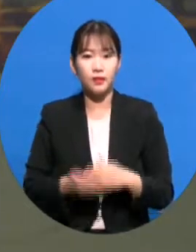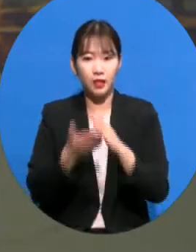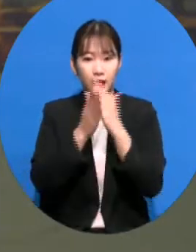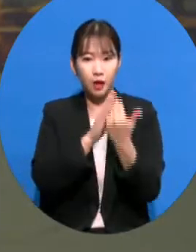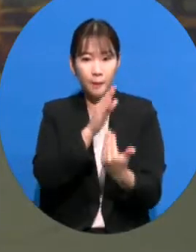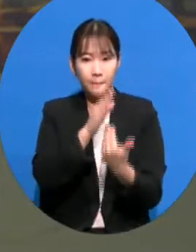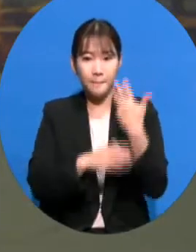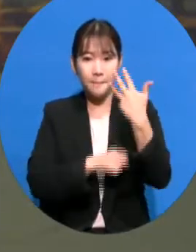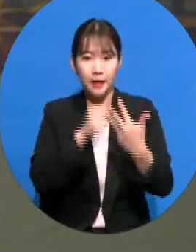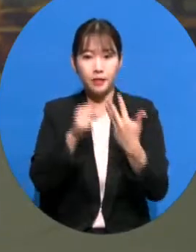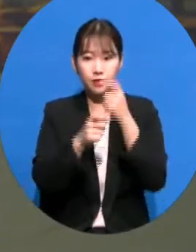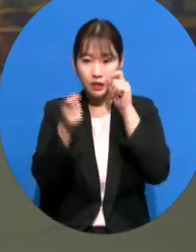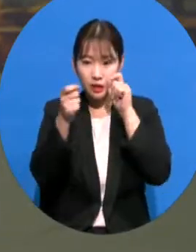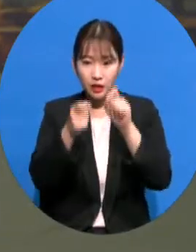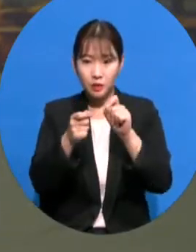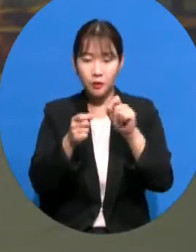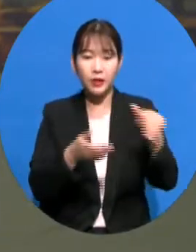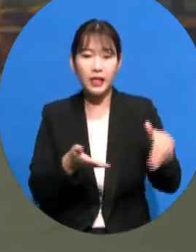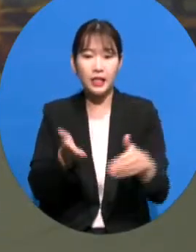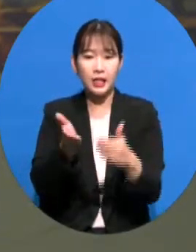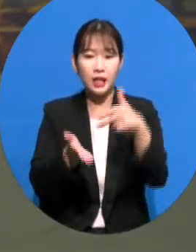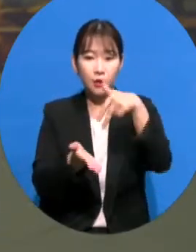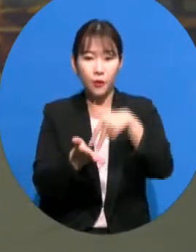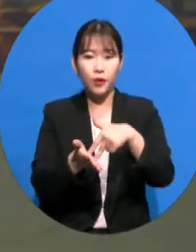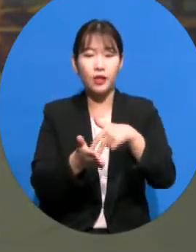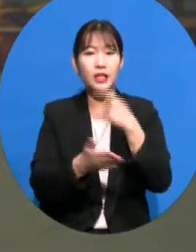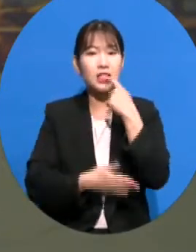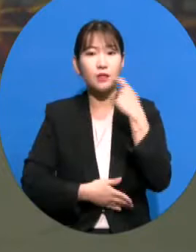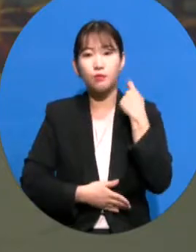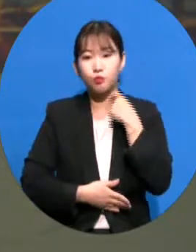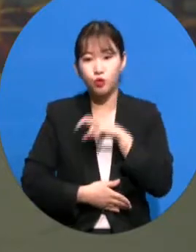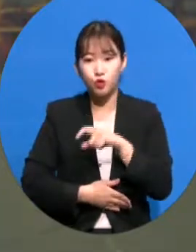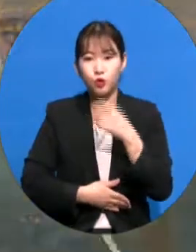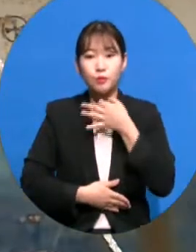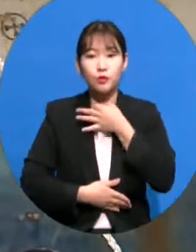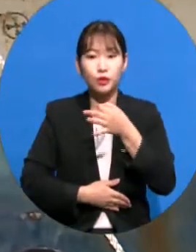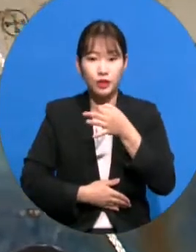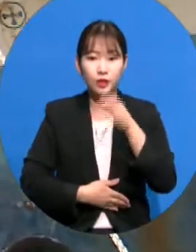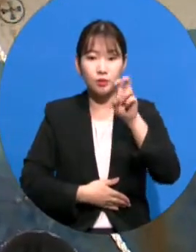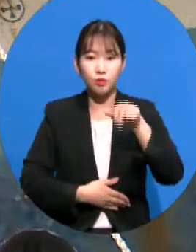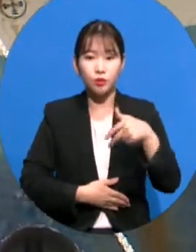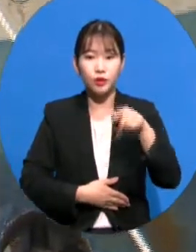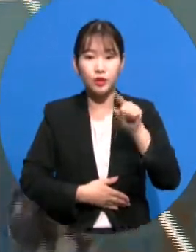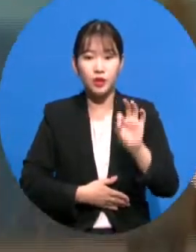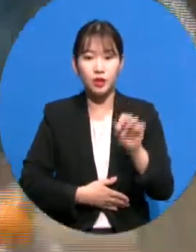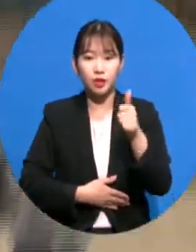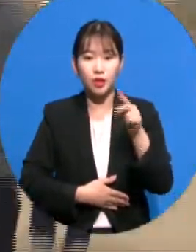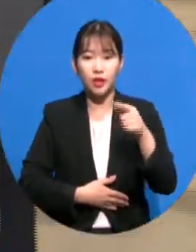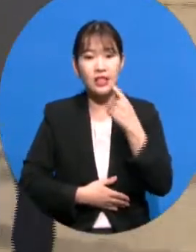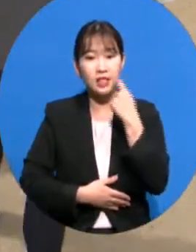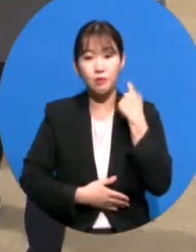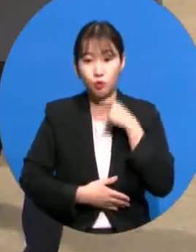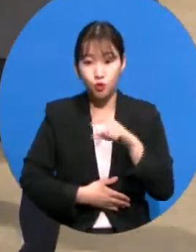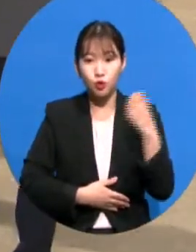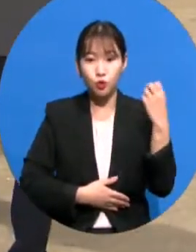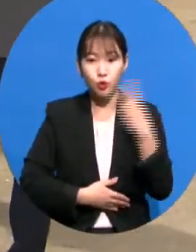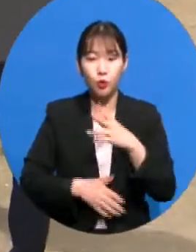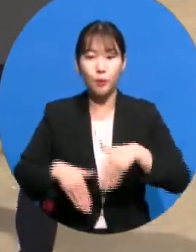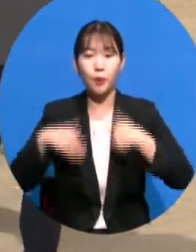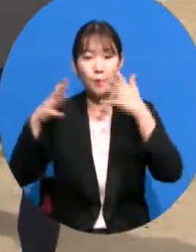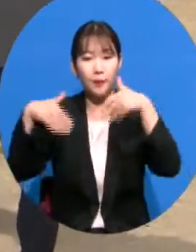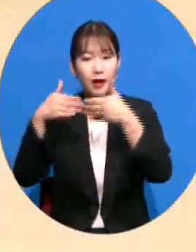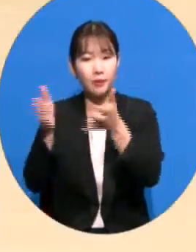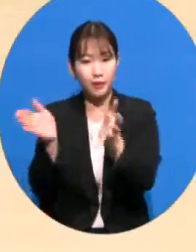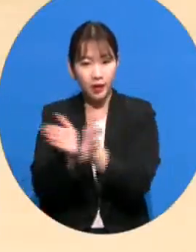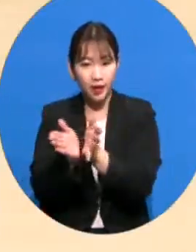세월호 참사 8주기를 앞두고 길 위의 신부로 불리는 원로 사제 문정현 신부와 봄바람 순례단이 세월호 선체가